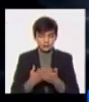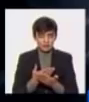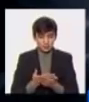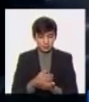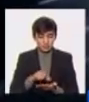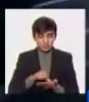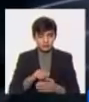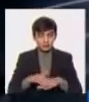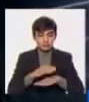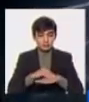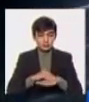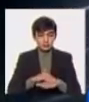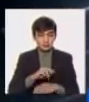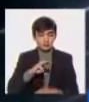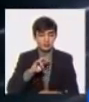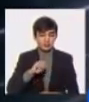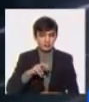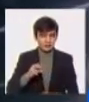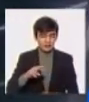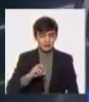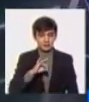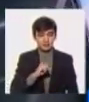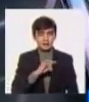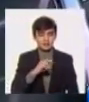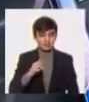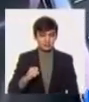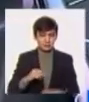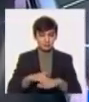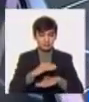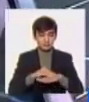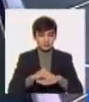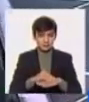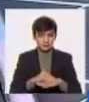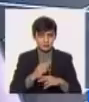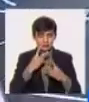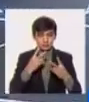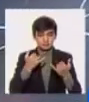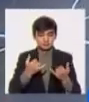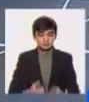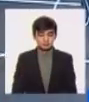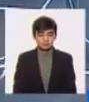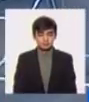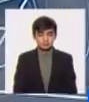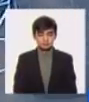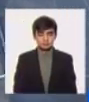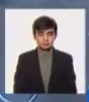Новости информбюро. Добрый вечер. В студии Наталья Райма, моя коллега. Аида Боромбай. Хайрлы геш. И смотрите сегодня.